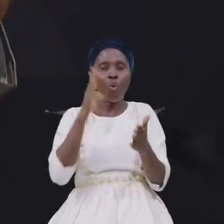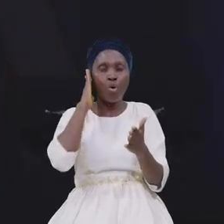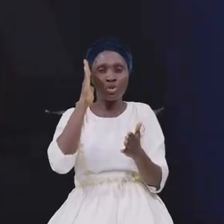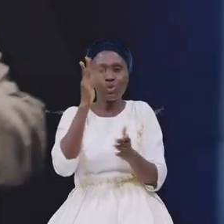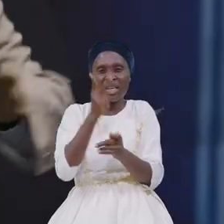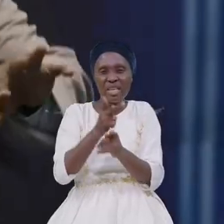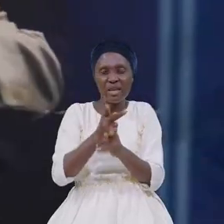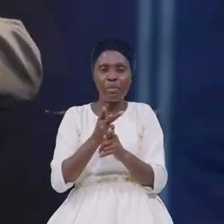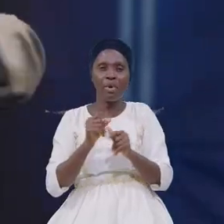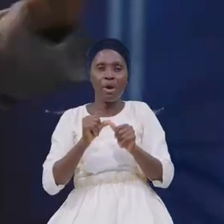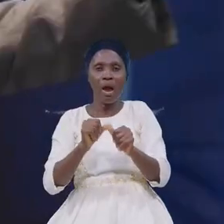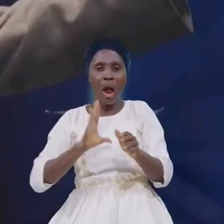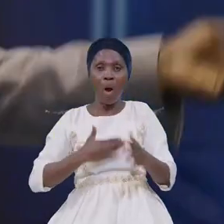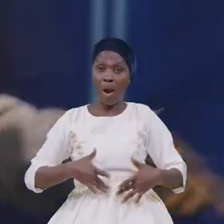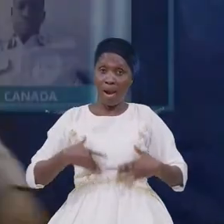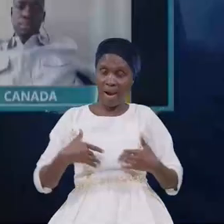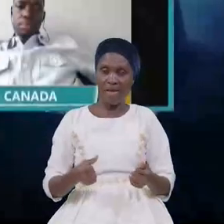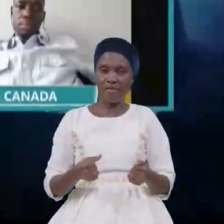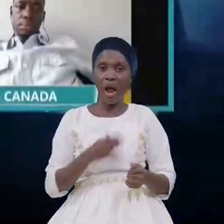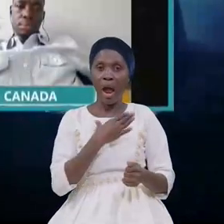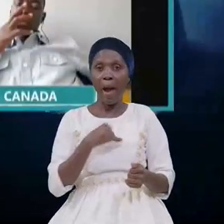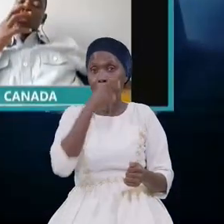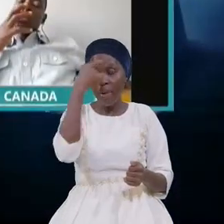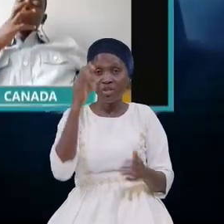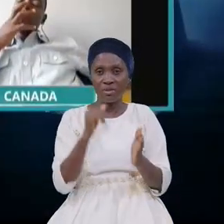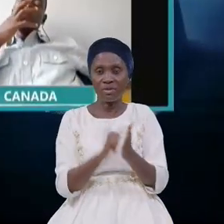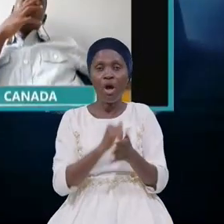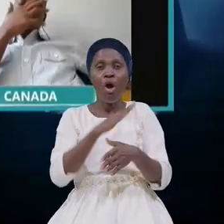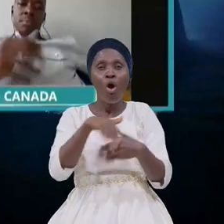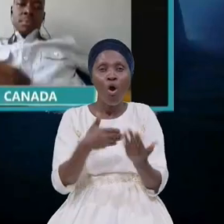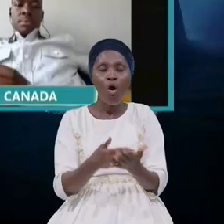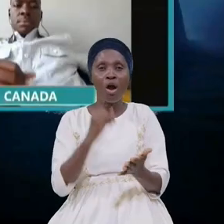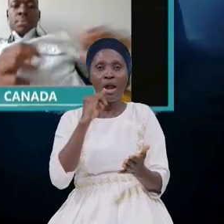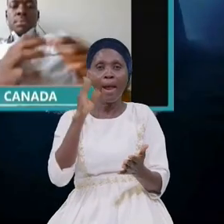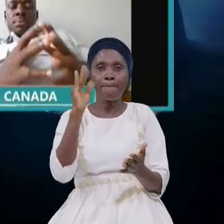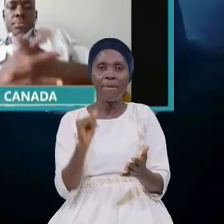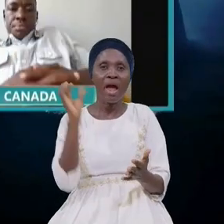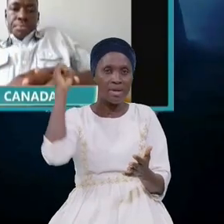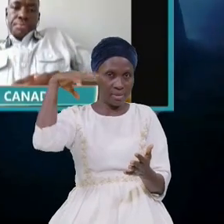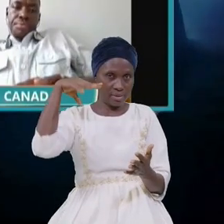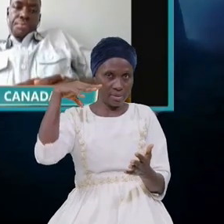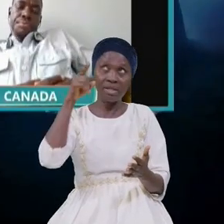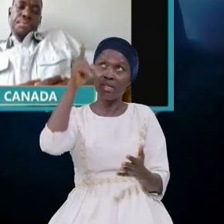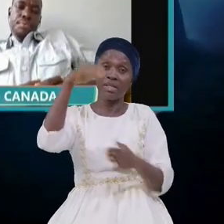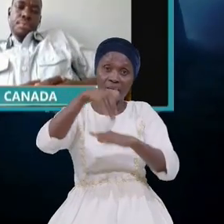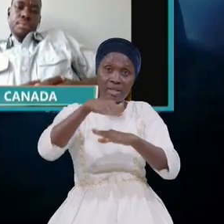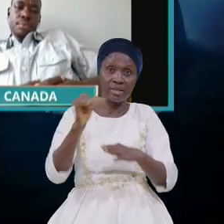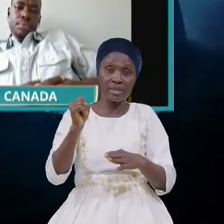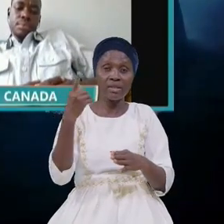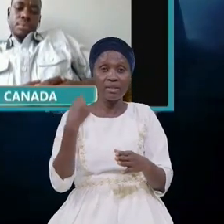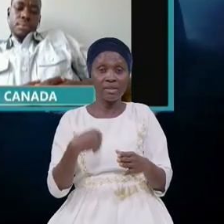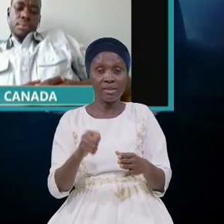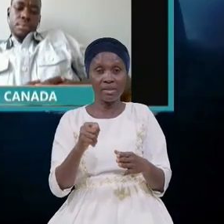va soutenir notre vie. À cause de cela, tout est offert par la grâce de Dieu.